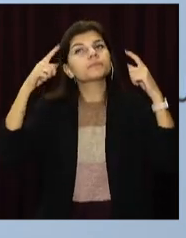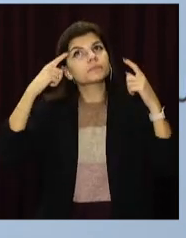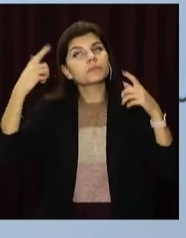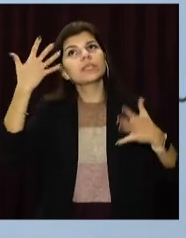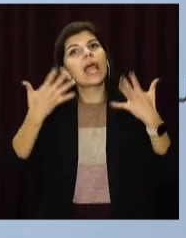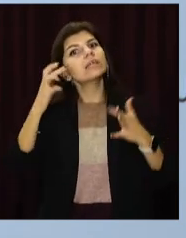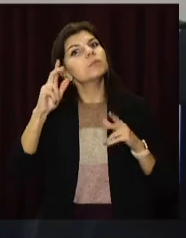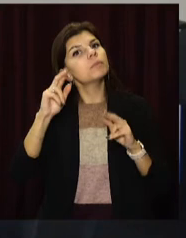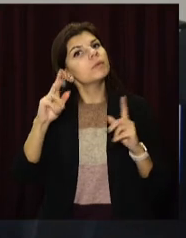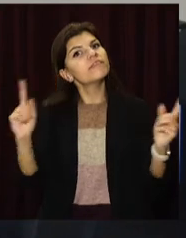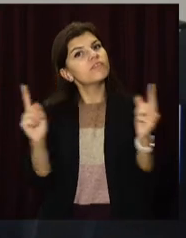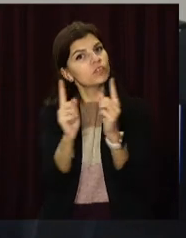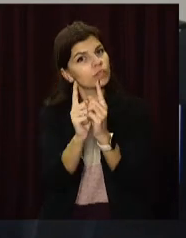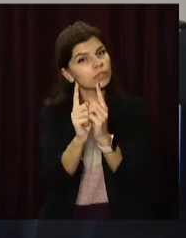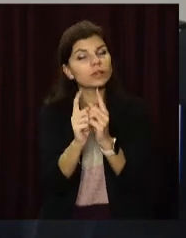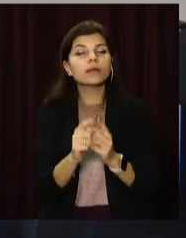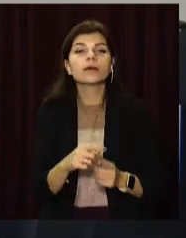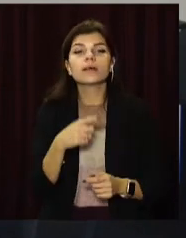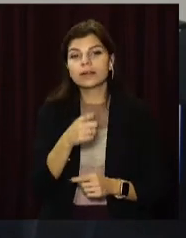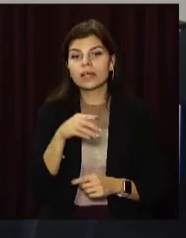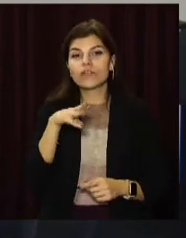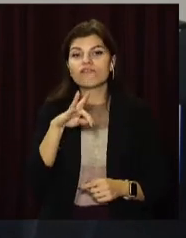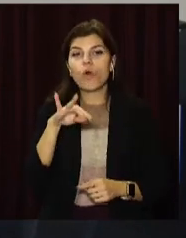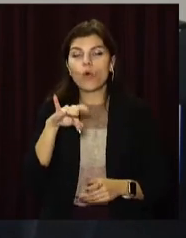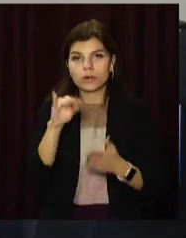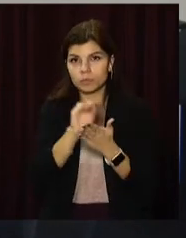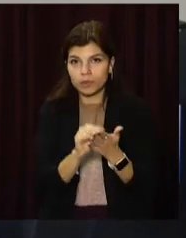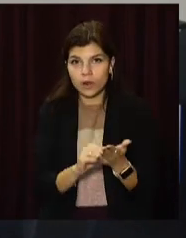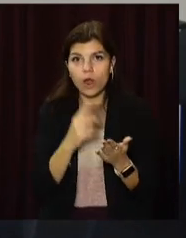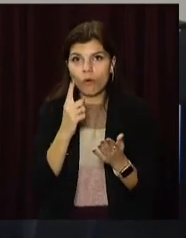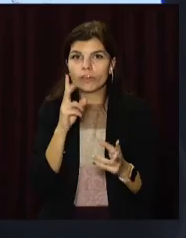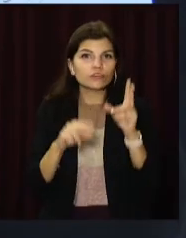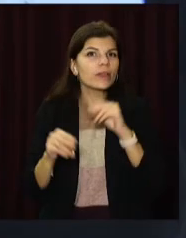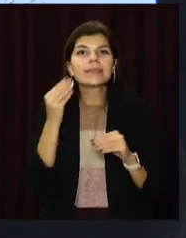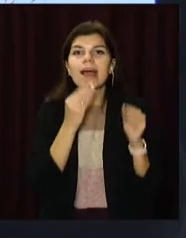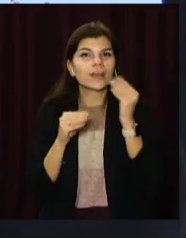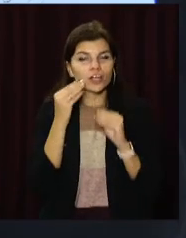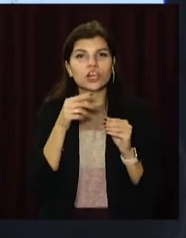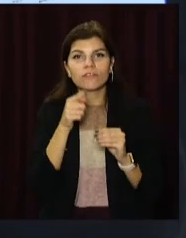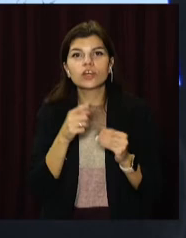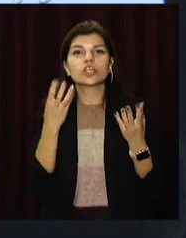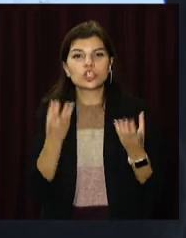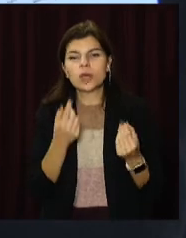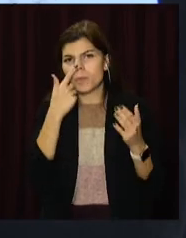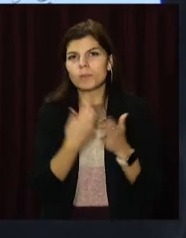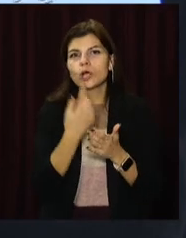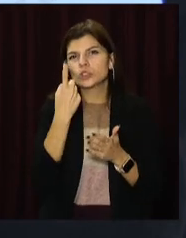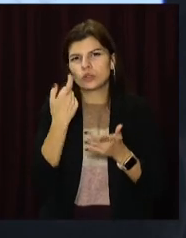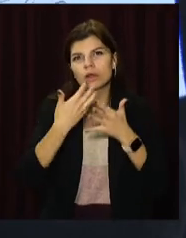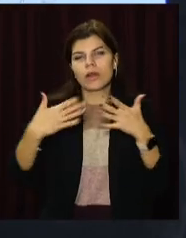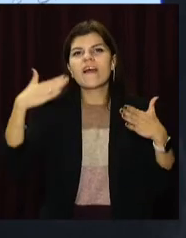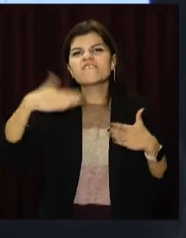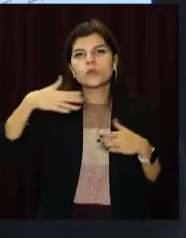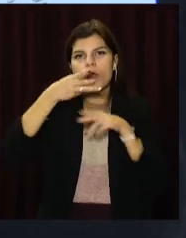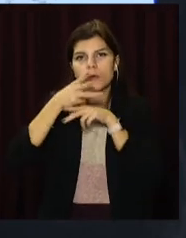вони зустрілись би. Твори і Даніїла, і Лізи виявилися одними з найкращих. Їх іще приблизно сотню дитячих